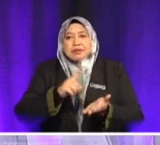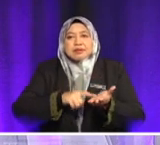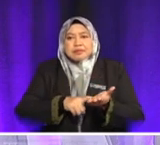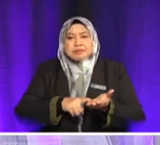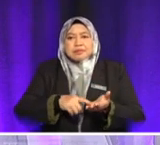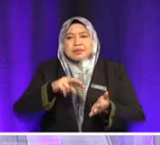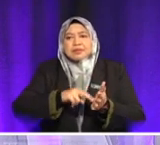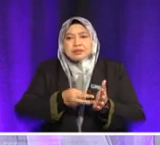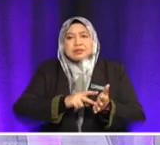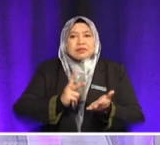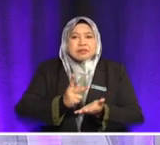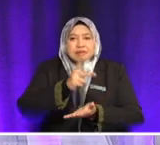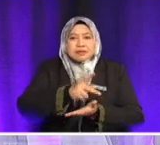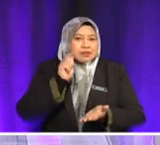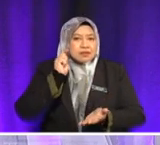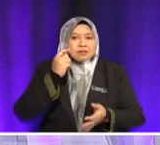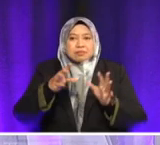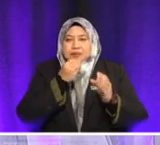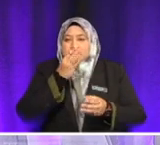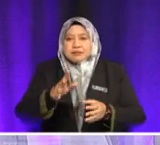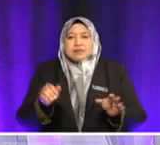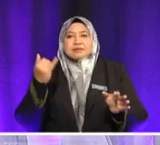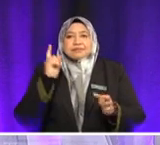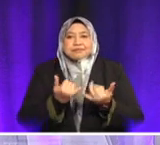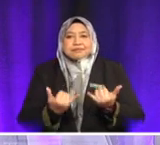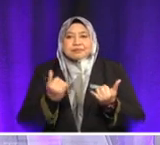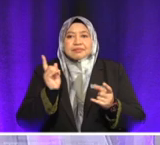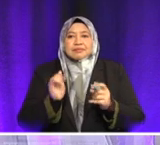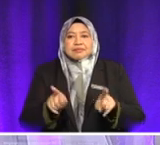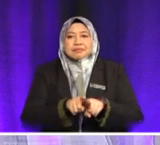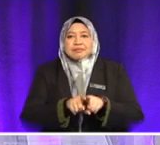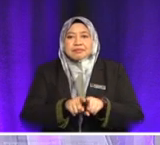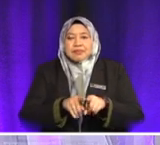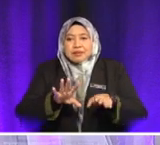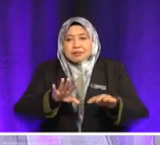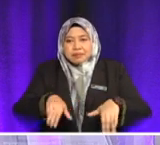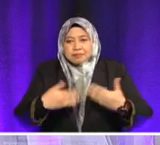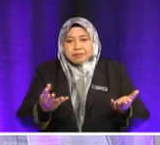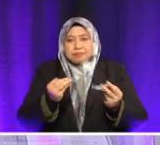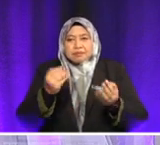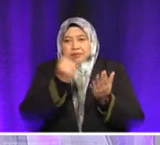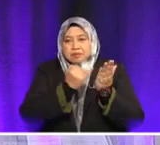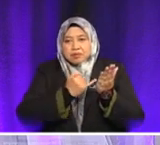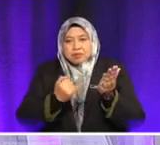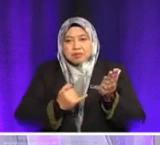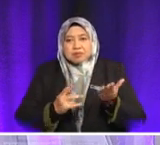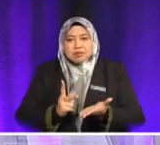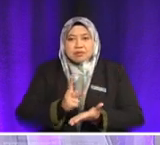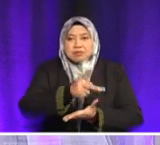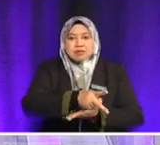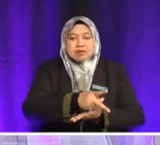sekarang ini kita sama-sama akan belajar bagaimana enak melukis bentuk ataupun